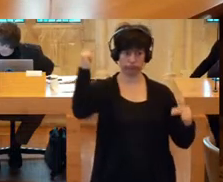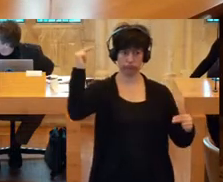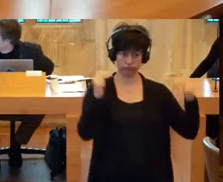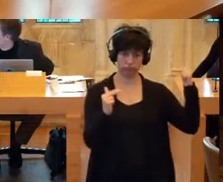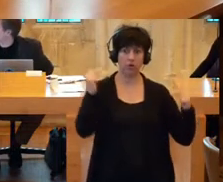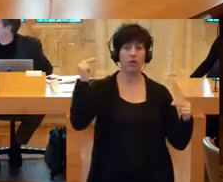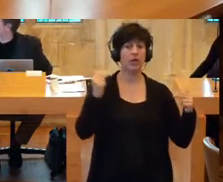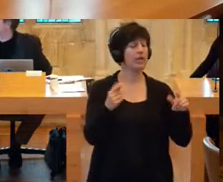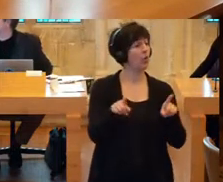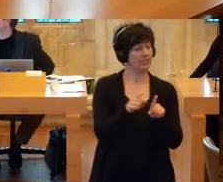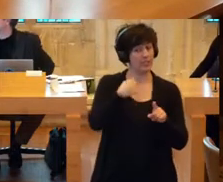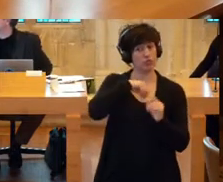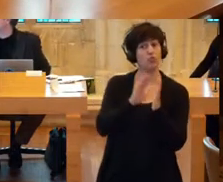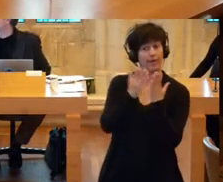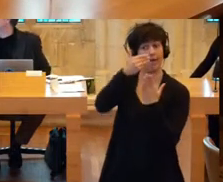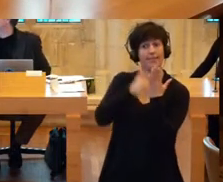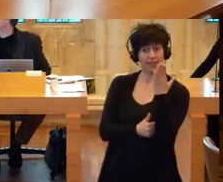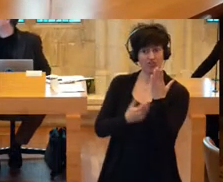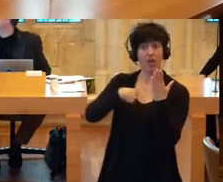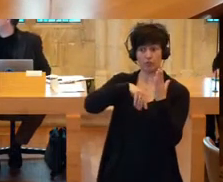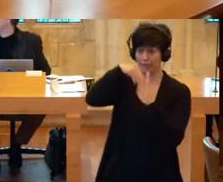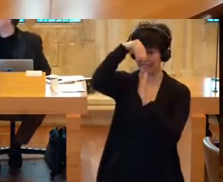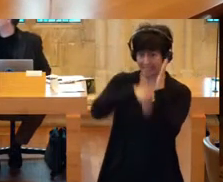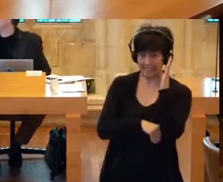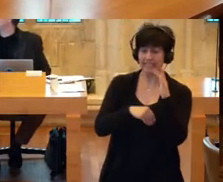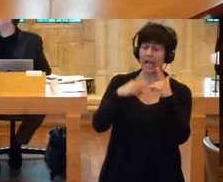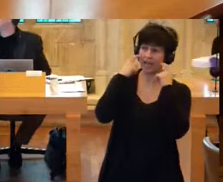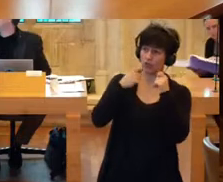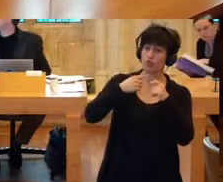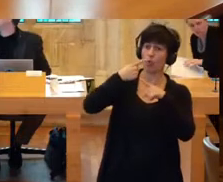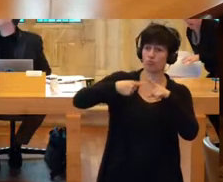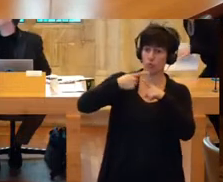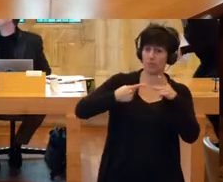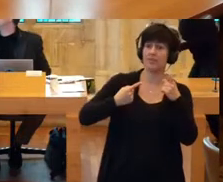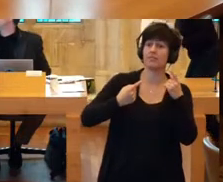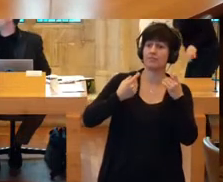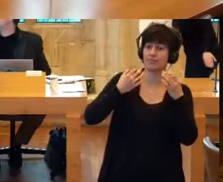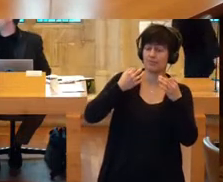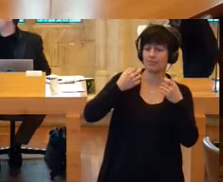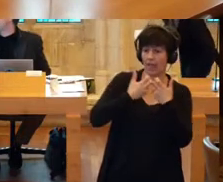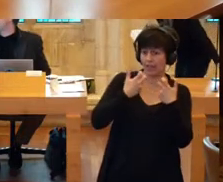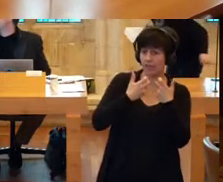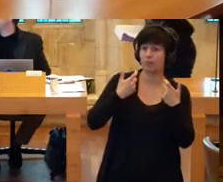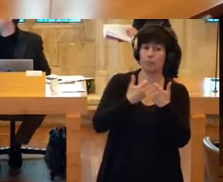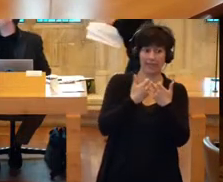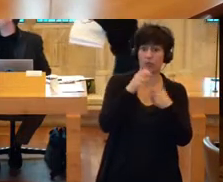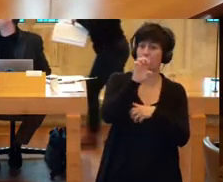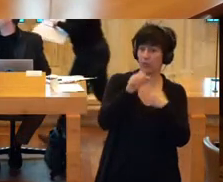sur le cahier des charges, des demi-tarifs, le mercredi matin en particulier. On tenait